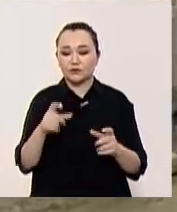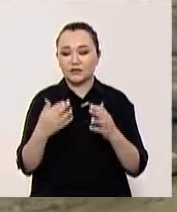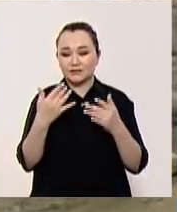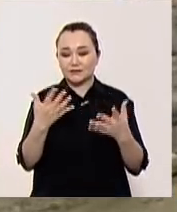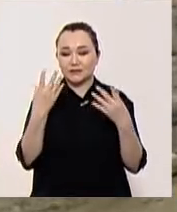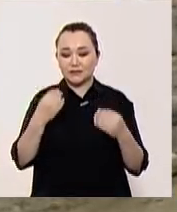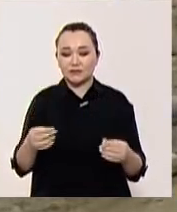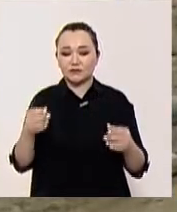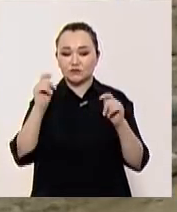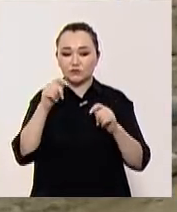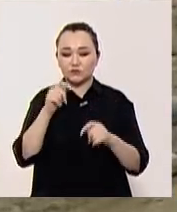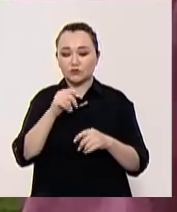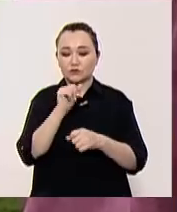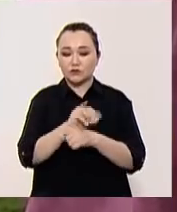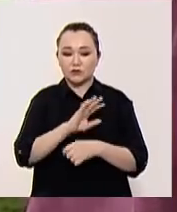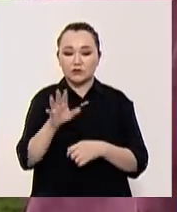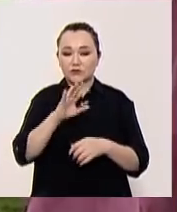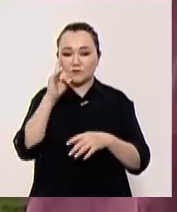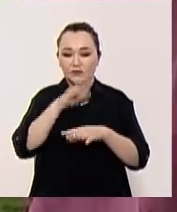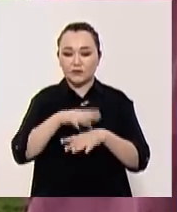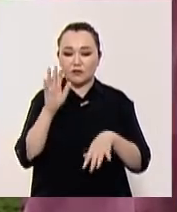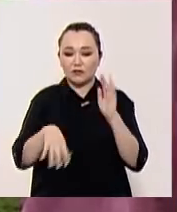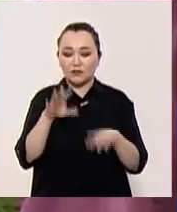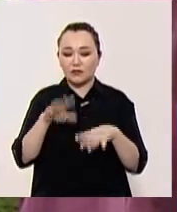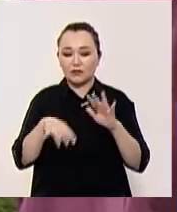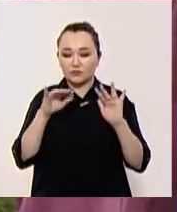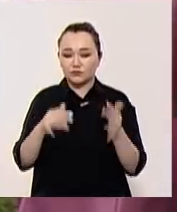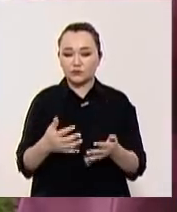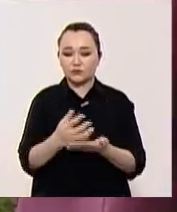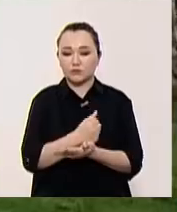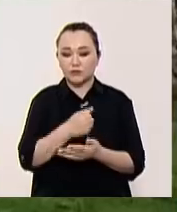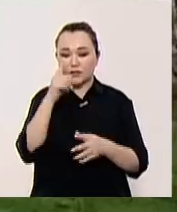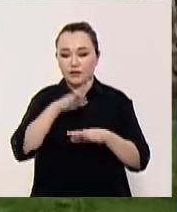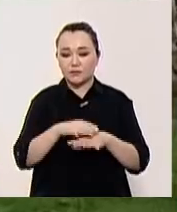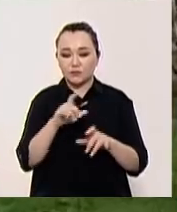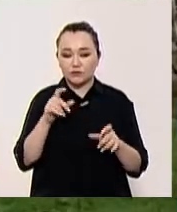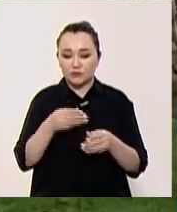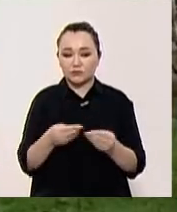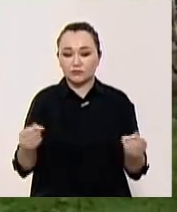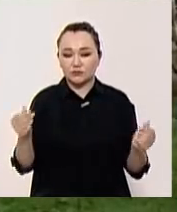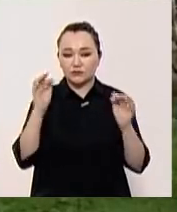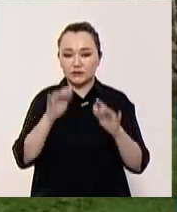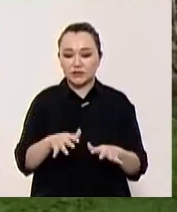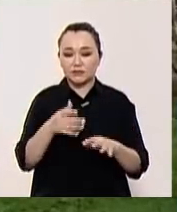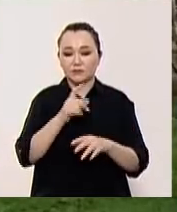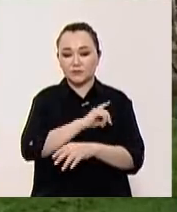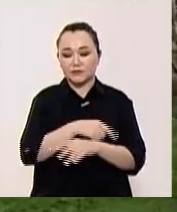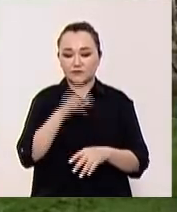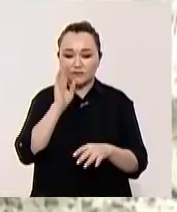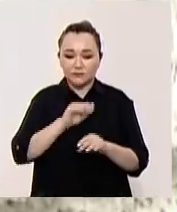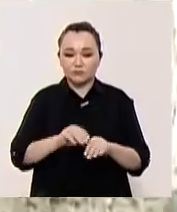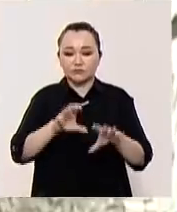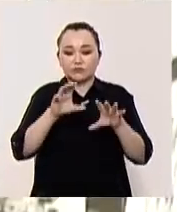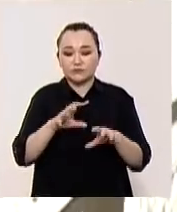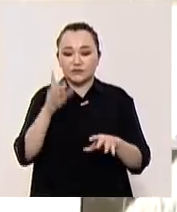күннен бері тоқтаусыз жауған жауын емес шенеуніктердің салғырттығы шаршатты дейді. Айтуларынша әкімдіктегілер қар еріп күн жауса көшелердің көлге айналатынын білет,